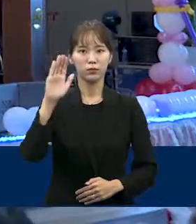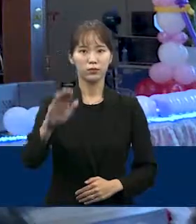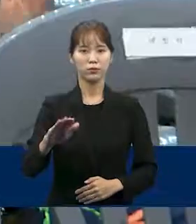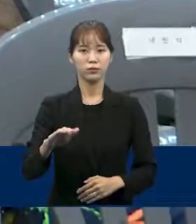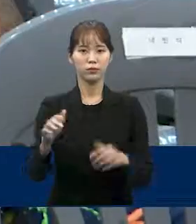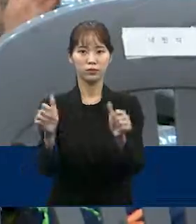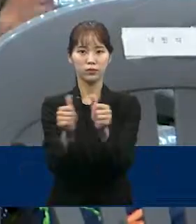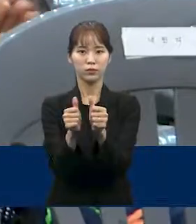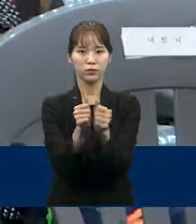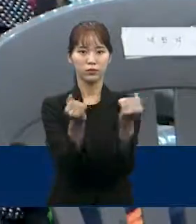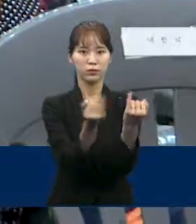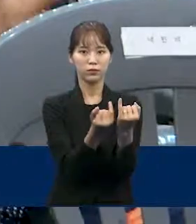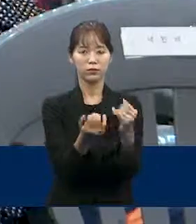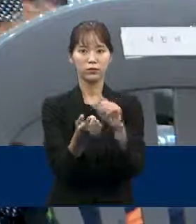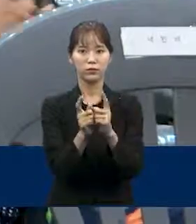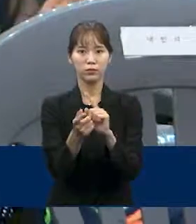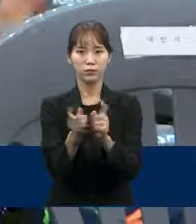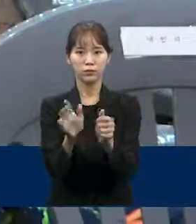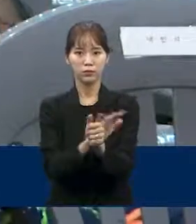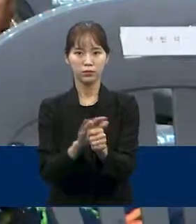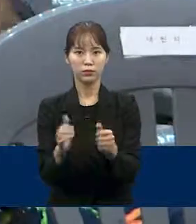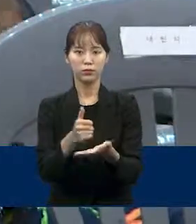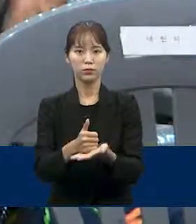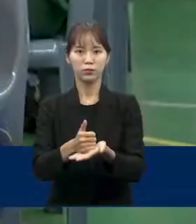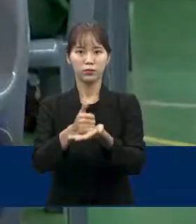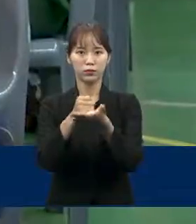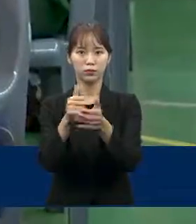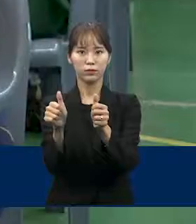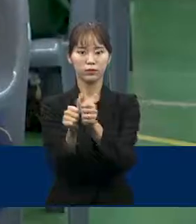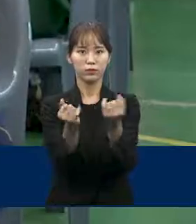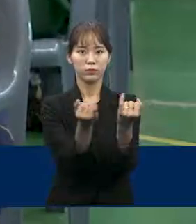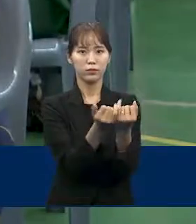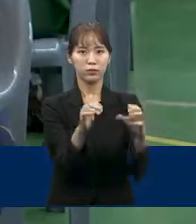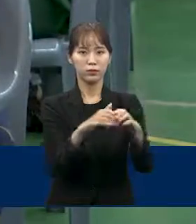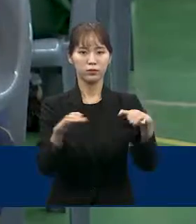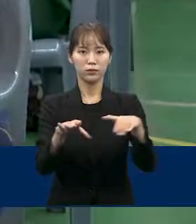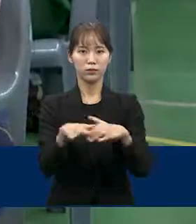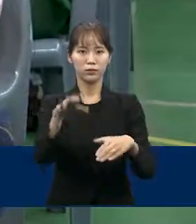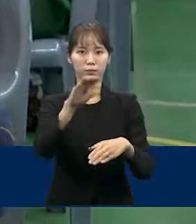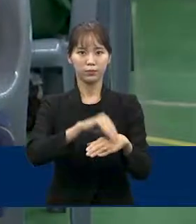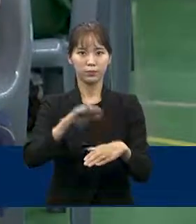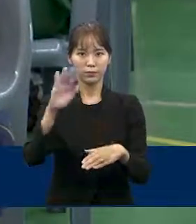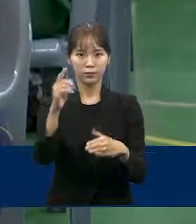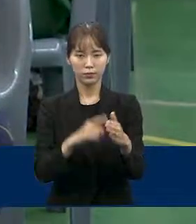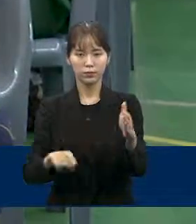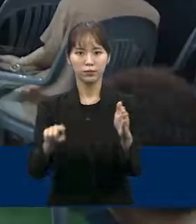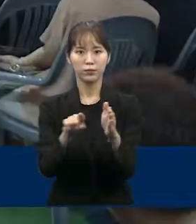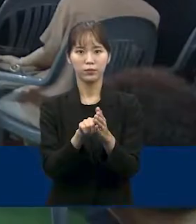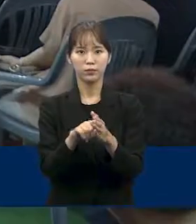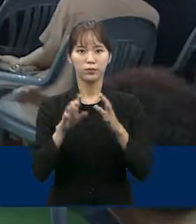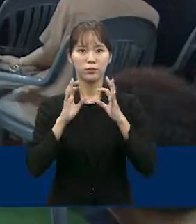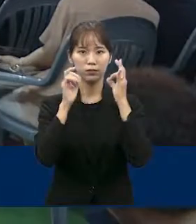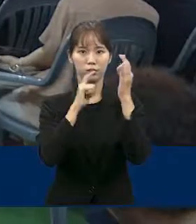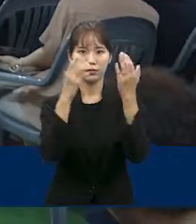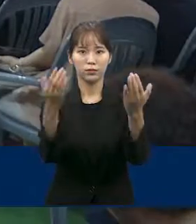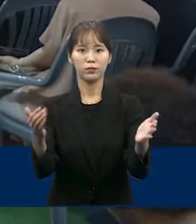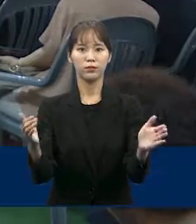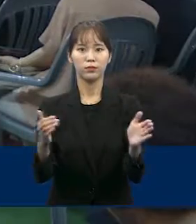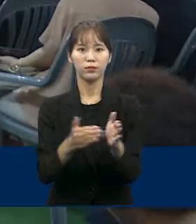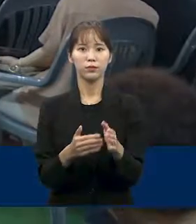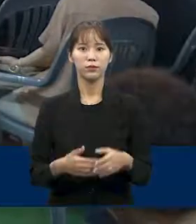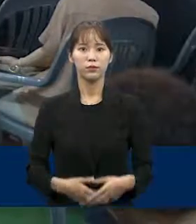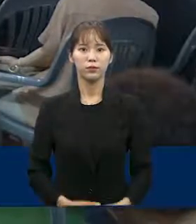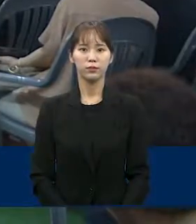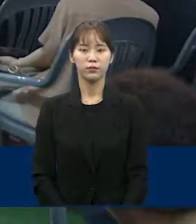동대문 분은 앞으로도 남녀 모두 서로 배려하고 존중하는 양성평등 문화가 정착될 수 있도록 더욱 노력한다는